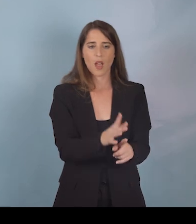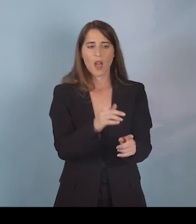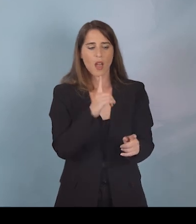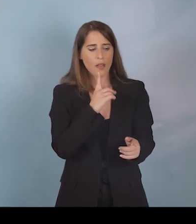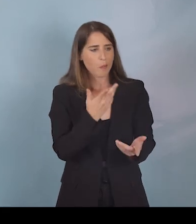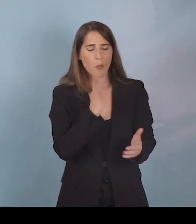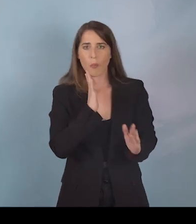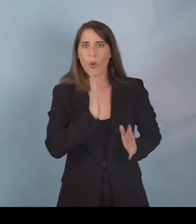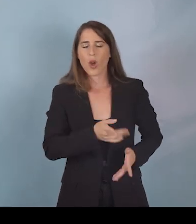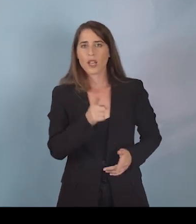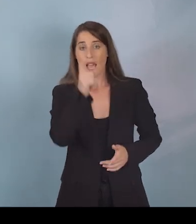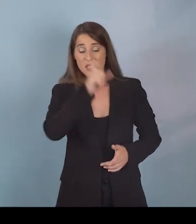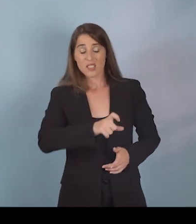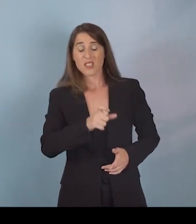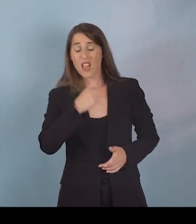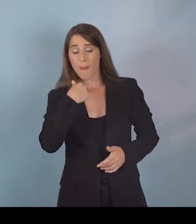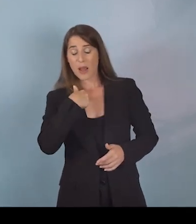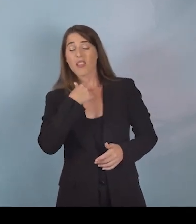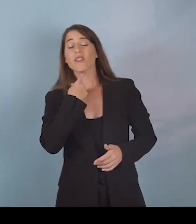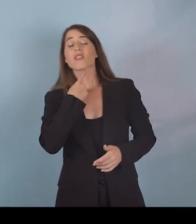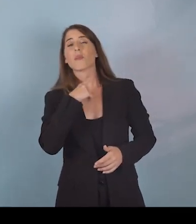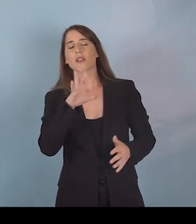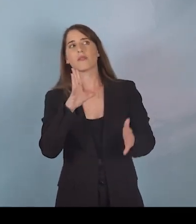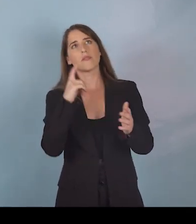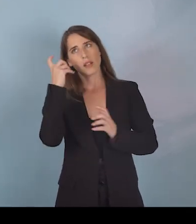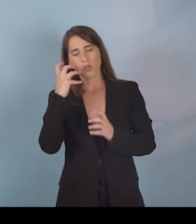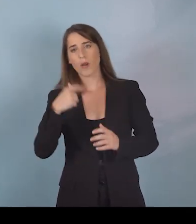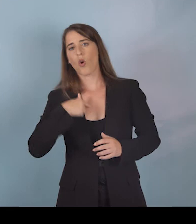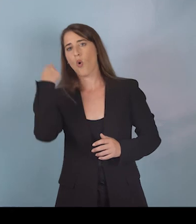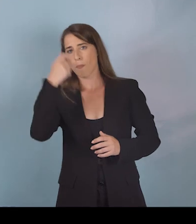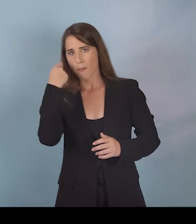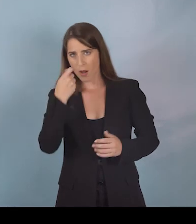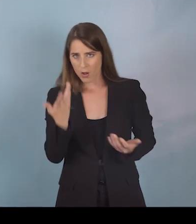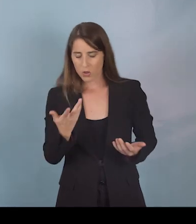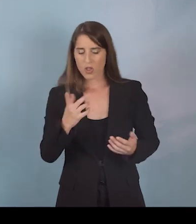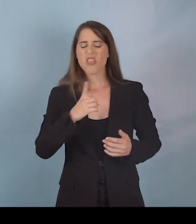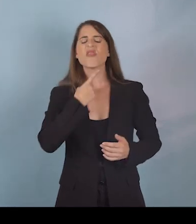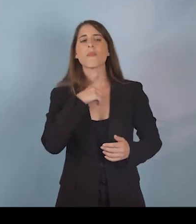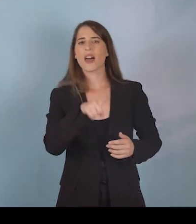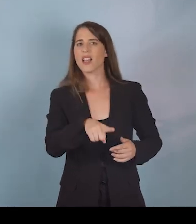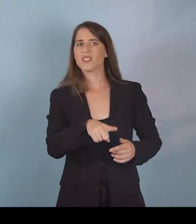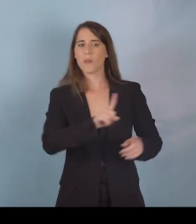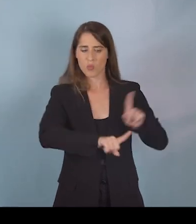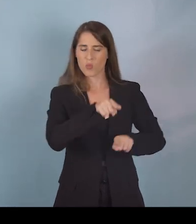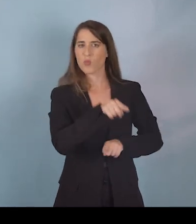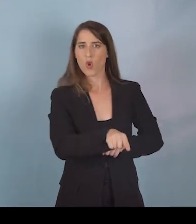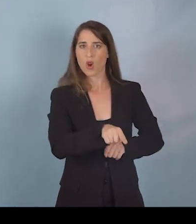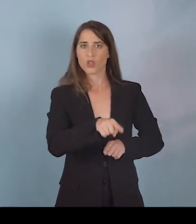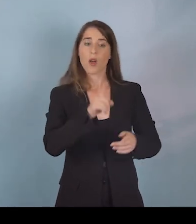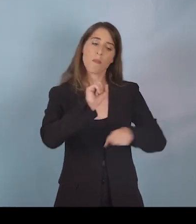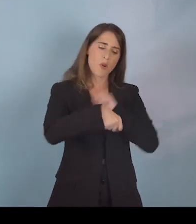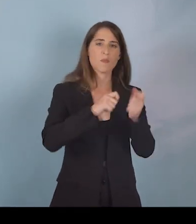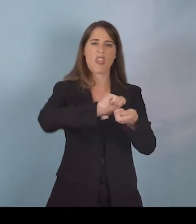για τα δικαιώματα του παιδιού. Δεν είναι δυνατόν κάποιον άνθρωπο να τον πιθαναγκάσεις επειδή δεν σου αρέσει εσένα, συνήθως σαν